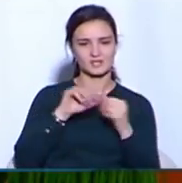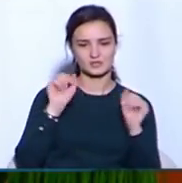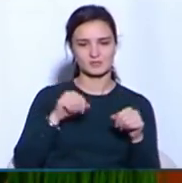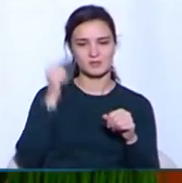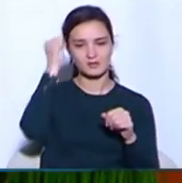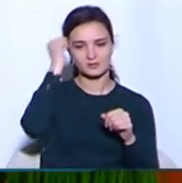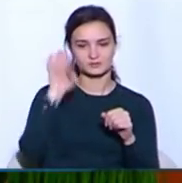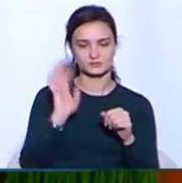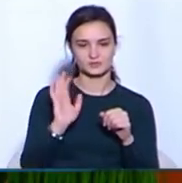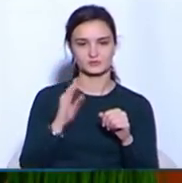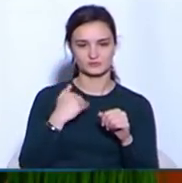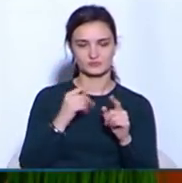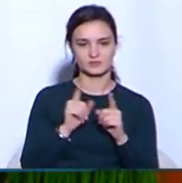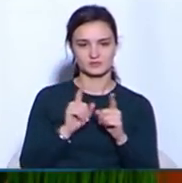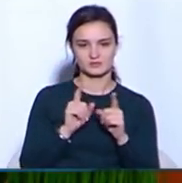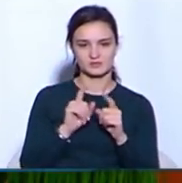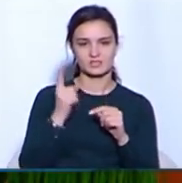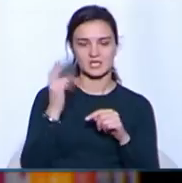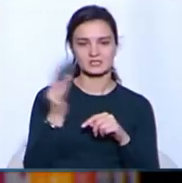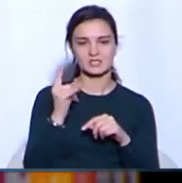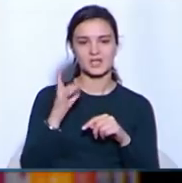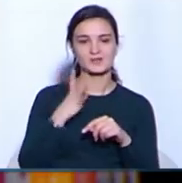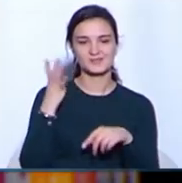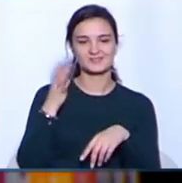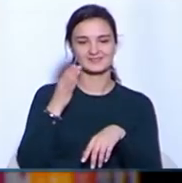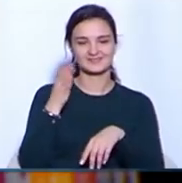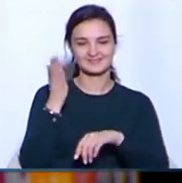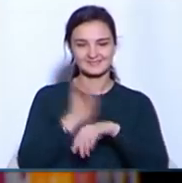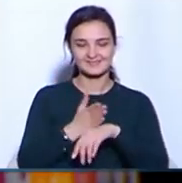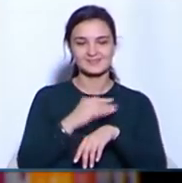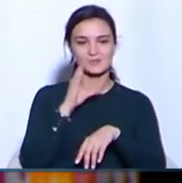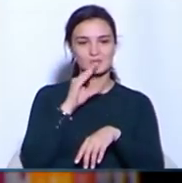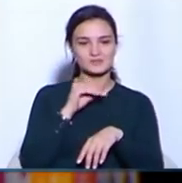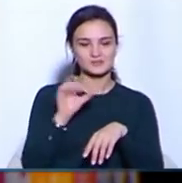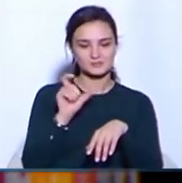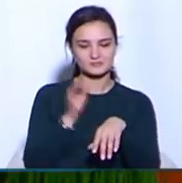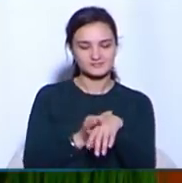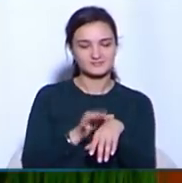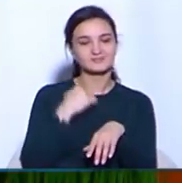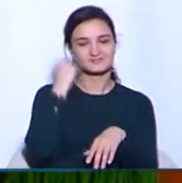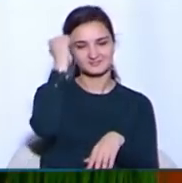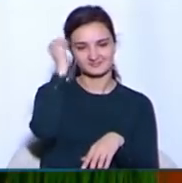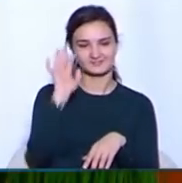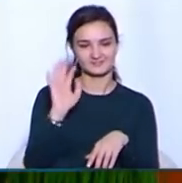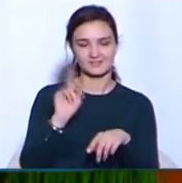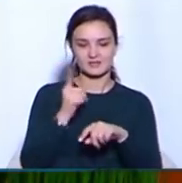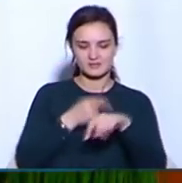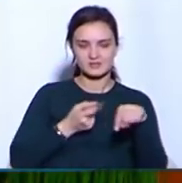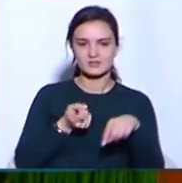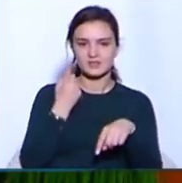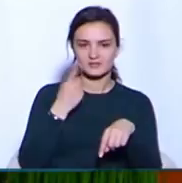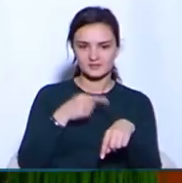შეიძლება დაემართოს. ჩვენს გვიკითხავს, რომ ნეტა რას მივარტყი, ფეხი როდის მოვახერხე, რომ დამილურჯდა, ან რაზე გავიჭერი ეს